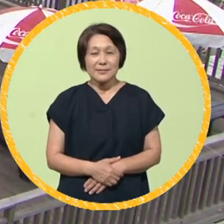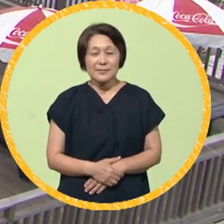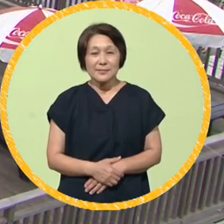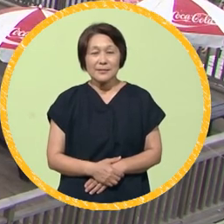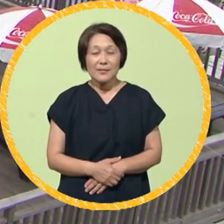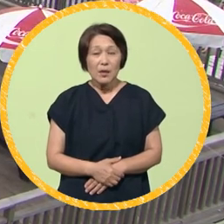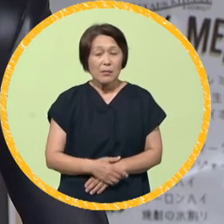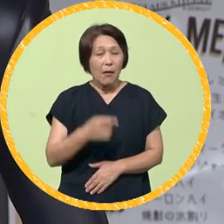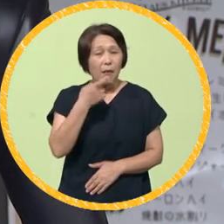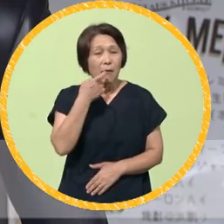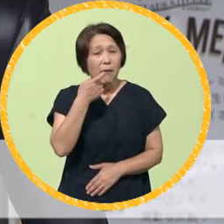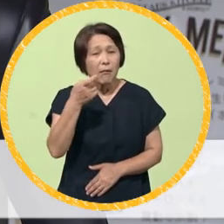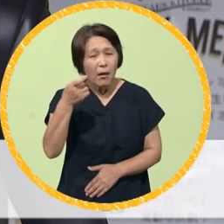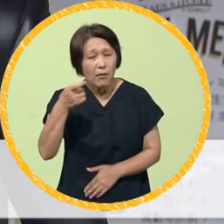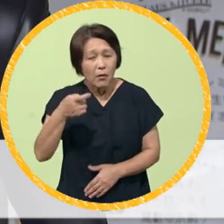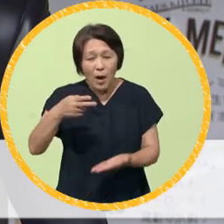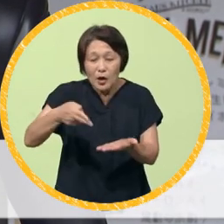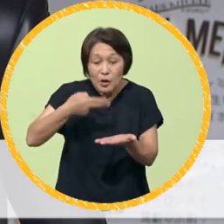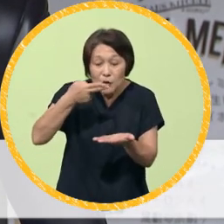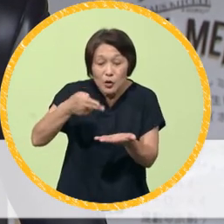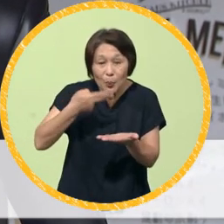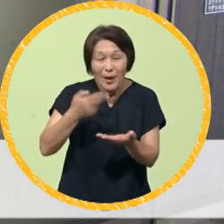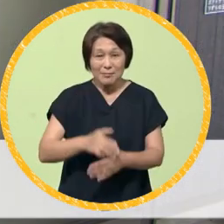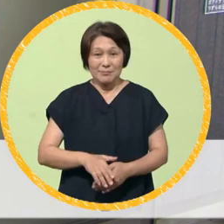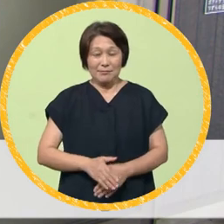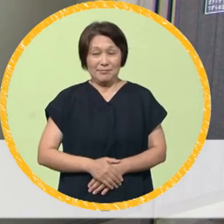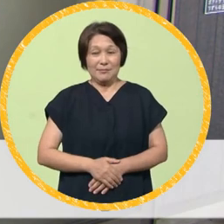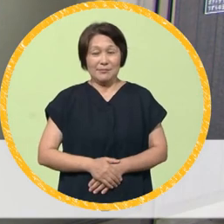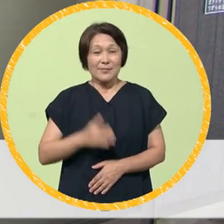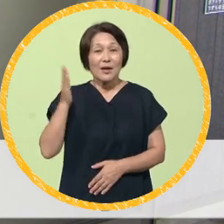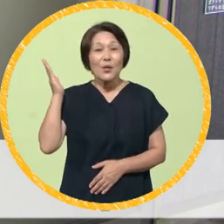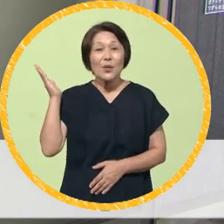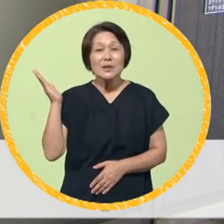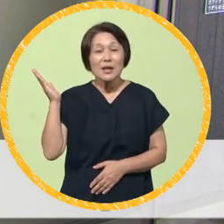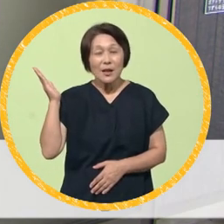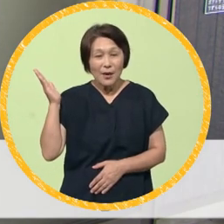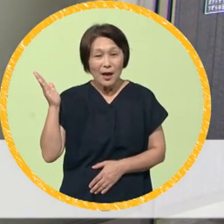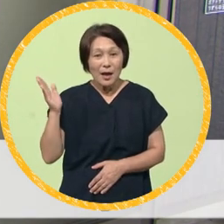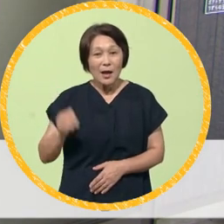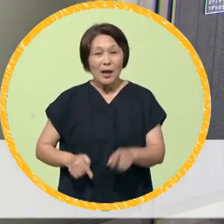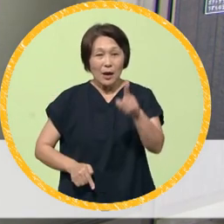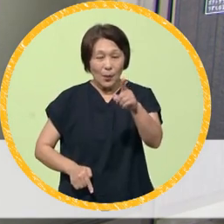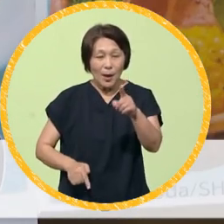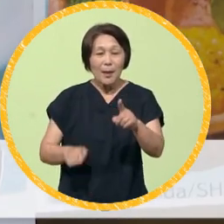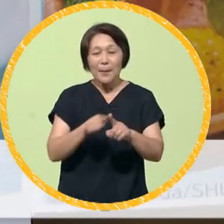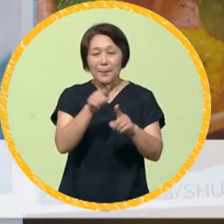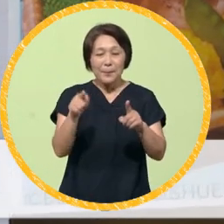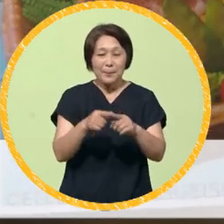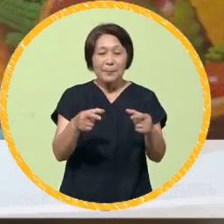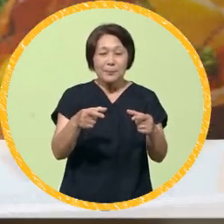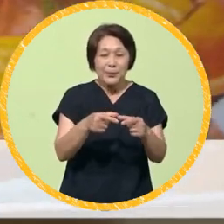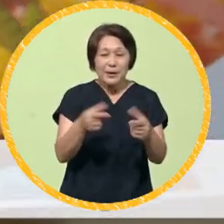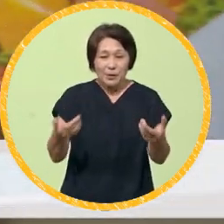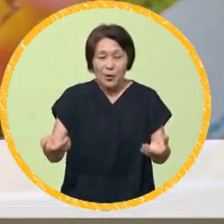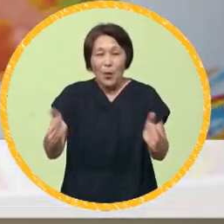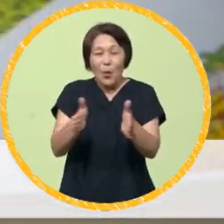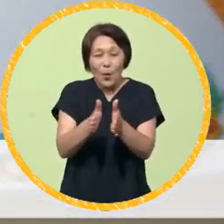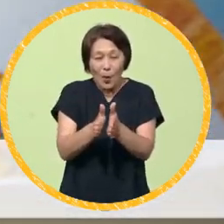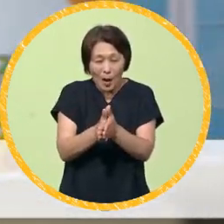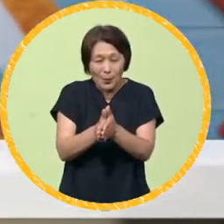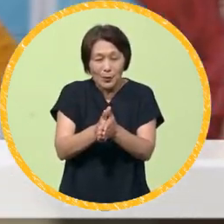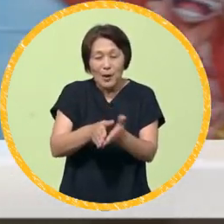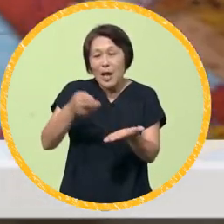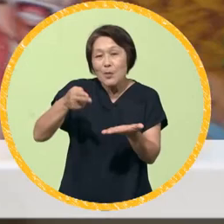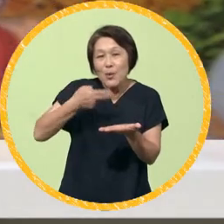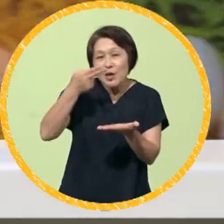そして気になるのはグルメ、うん、オーシャンズキッチンではワンピースとの限定コラボメニューが登場。